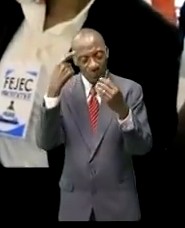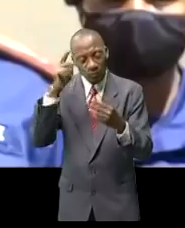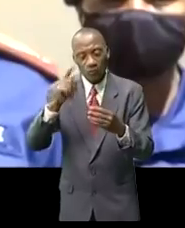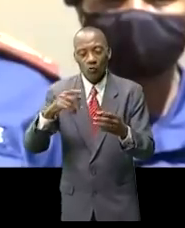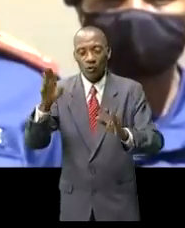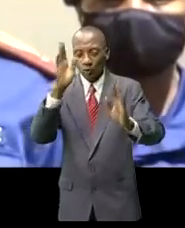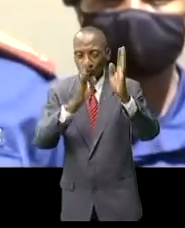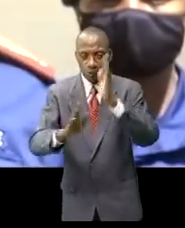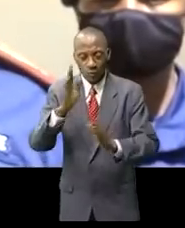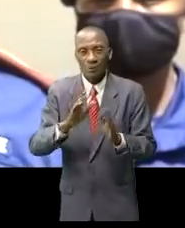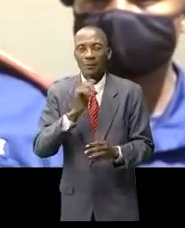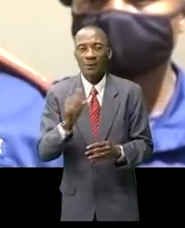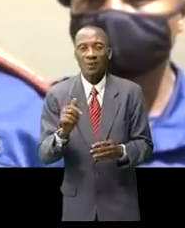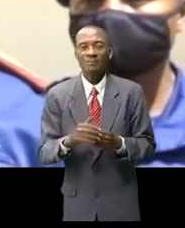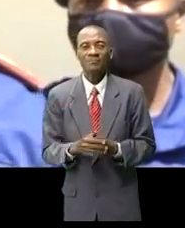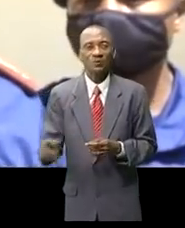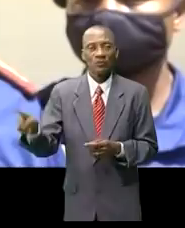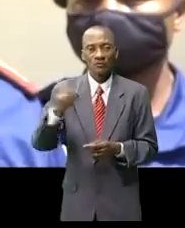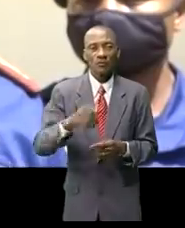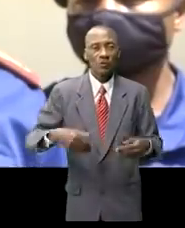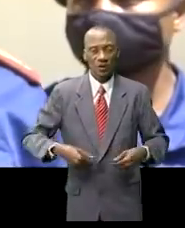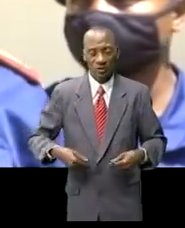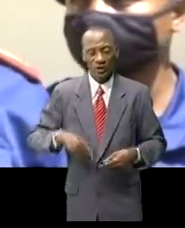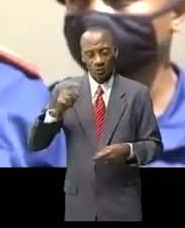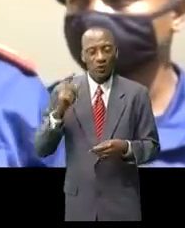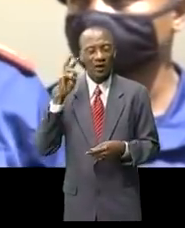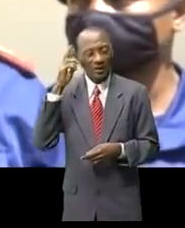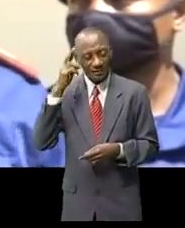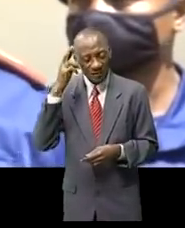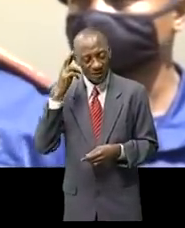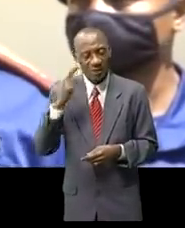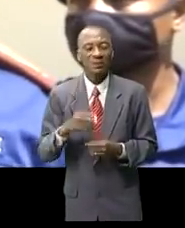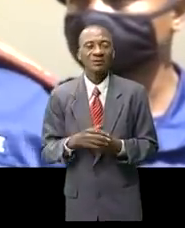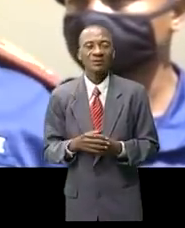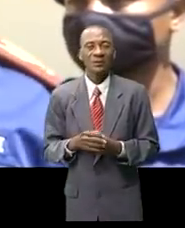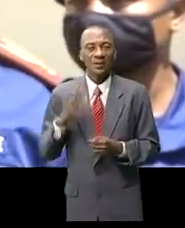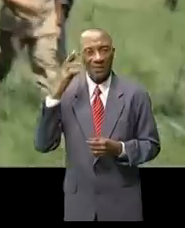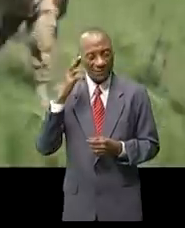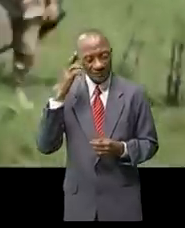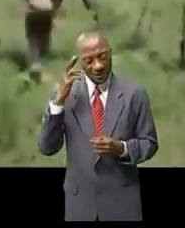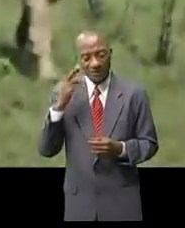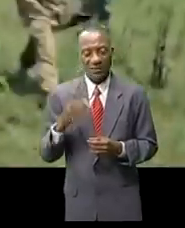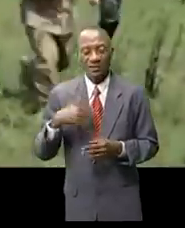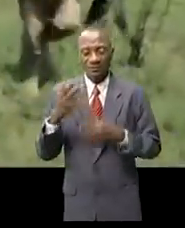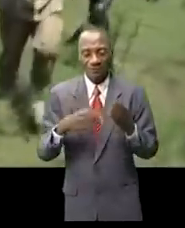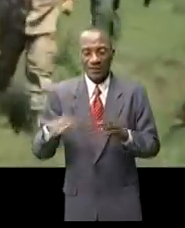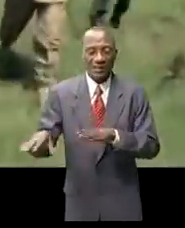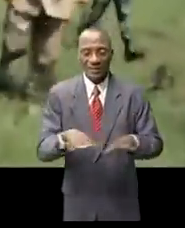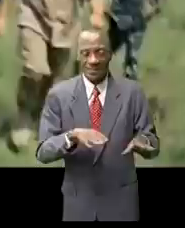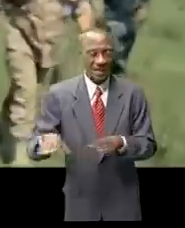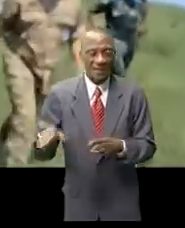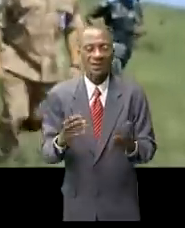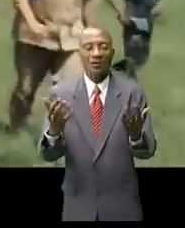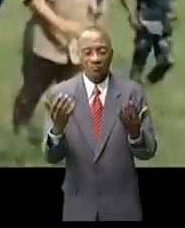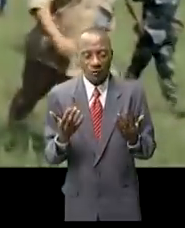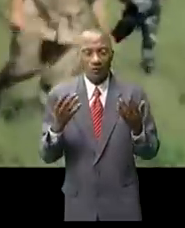jeunes, à poser des actes et réfléchir. Il faut toujours quatre moments d'un acte volontaire. Le même vendredi, le vice-gouverneur